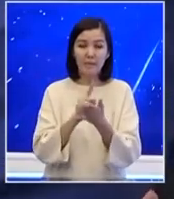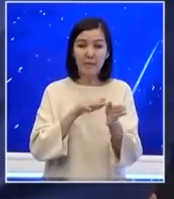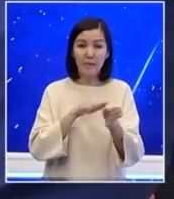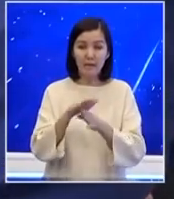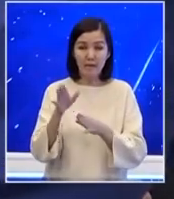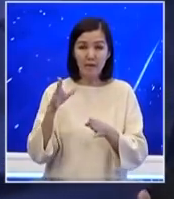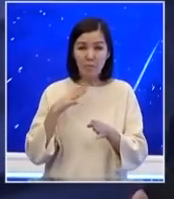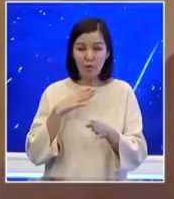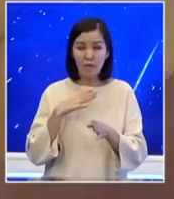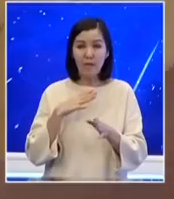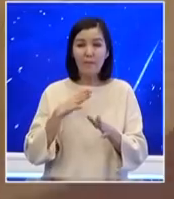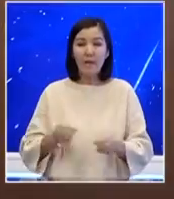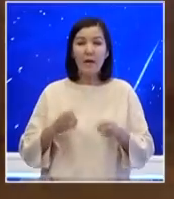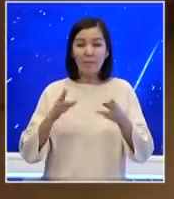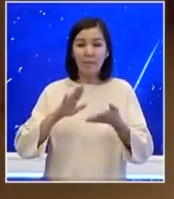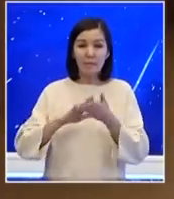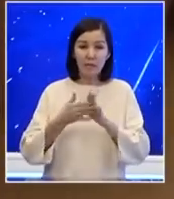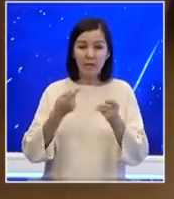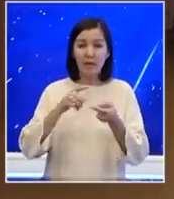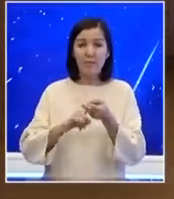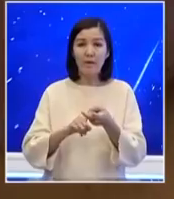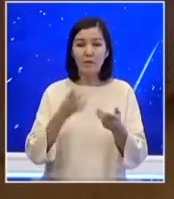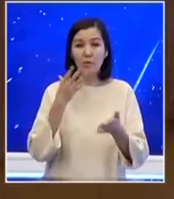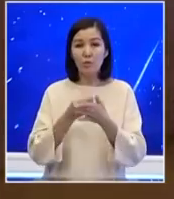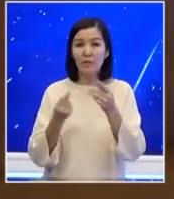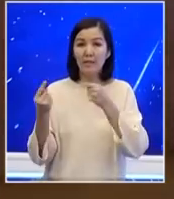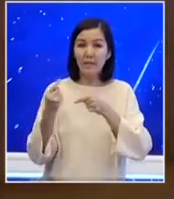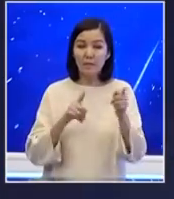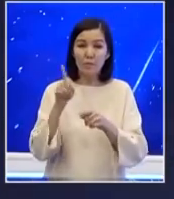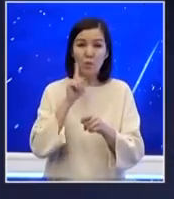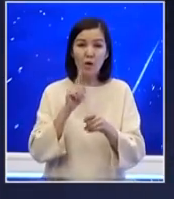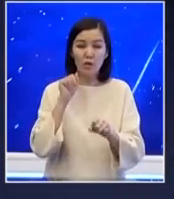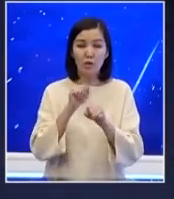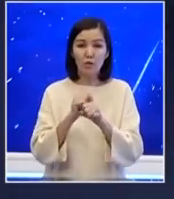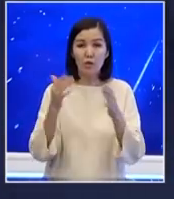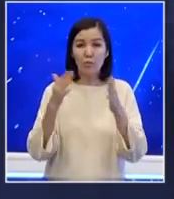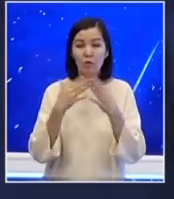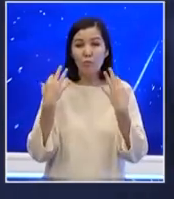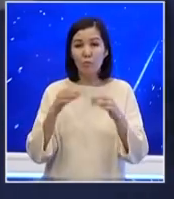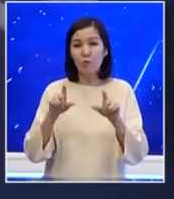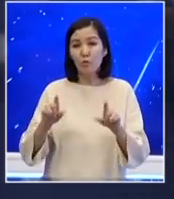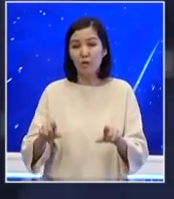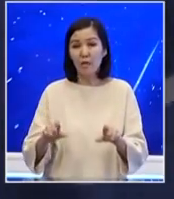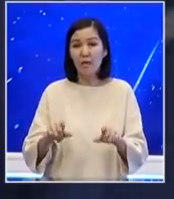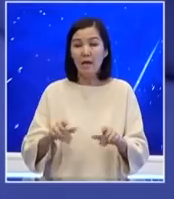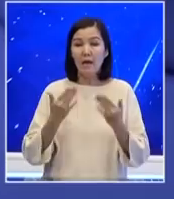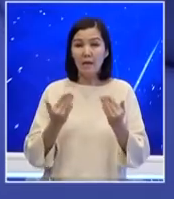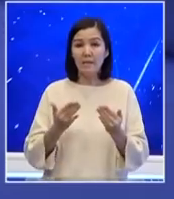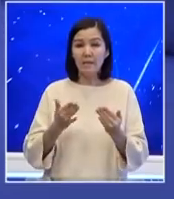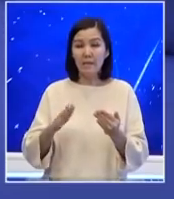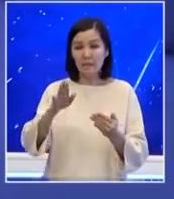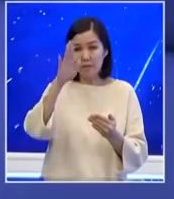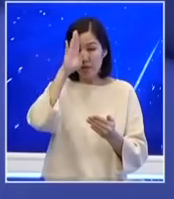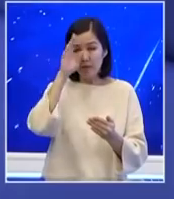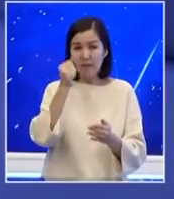қайтқан. Елдегі төтенше жағдайға байланысты жеке кәсібі уақытша тоқтап, үйде бос отырған өр мінезді азамат еліне